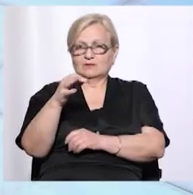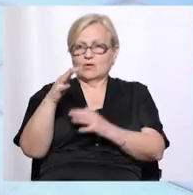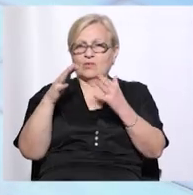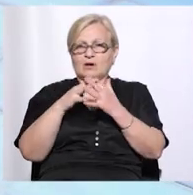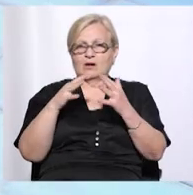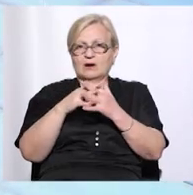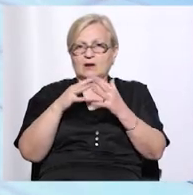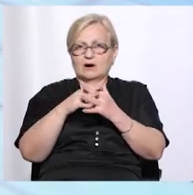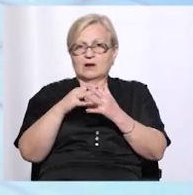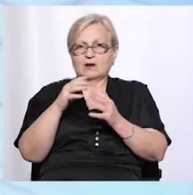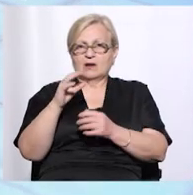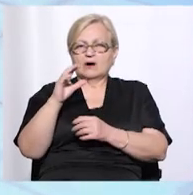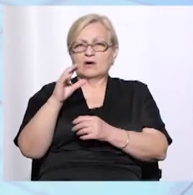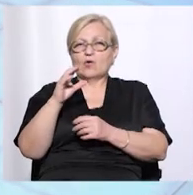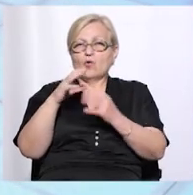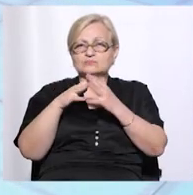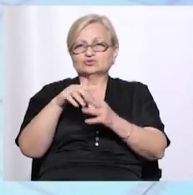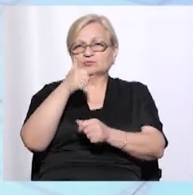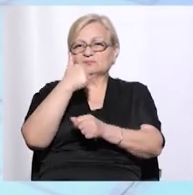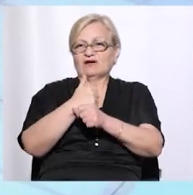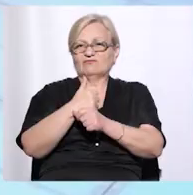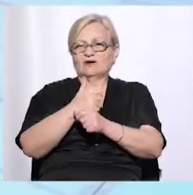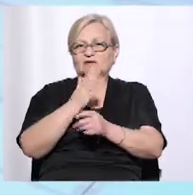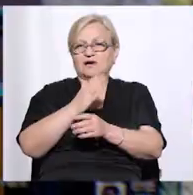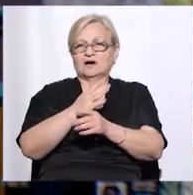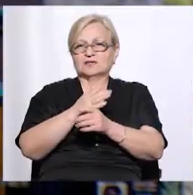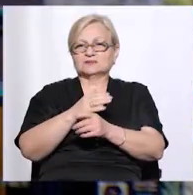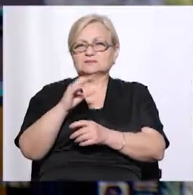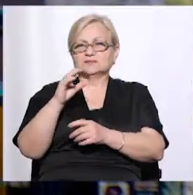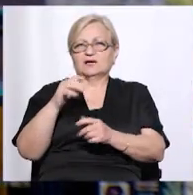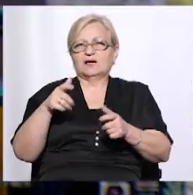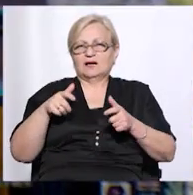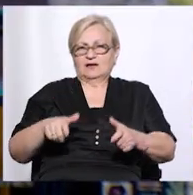ომში სპასალარიან ბრძანებელი. აი, ვერც